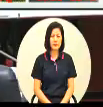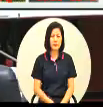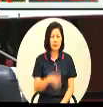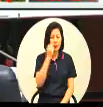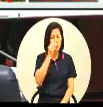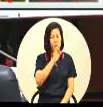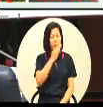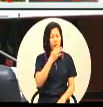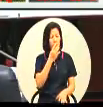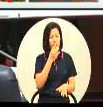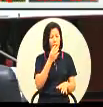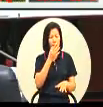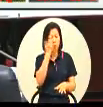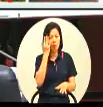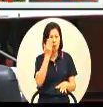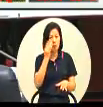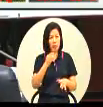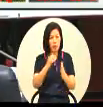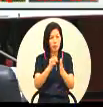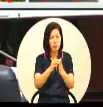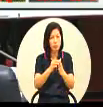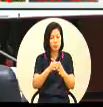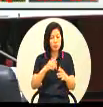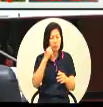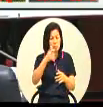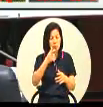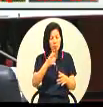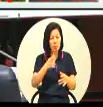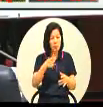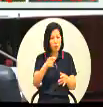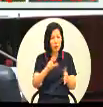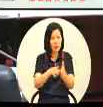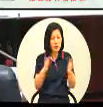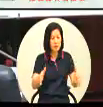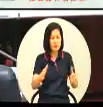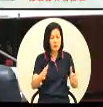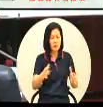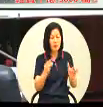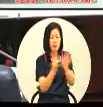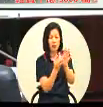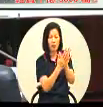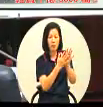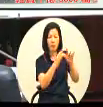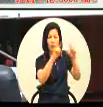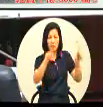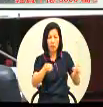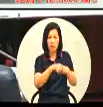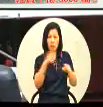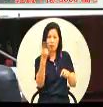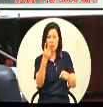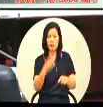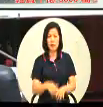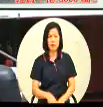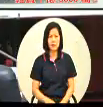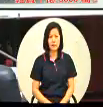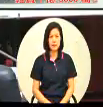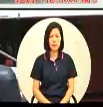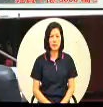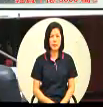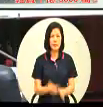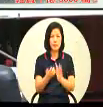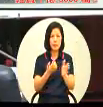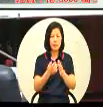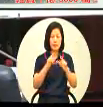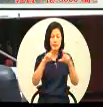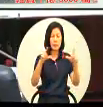这半年只做了两个告示牌。好，我们回到前面，安大社